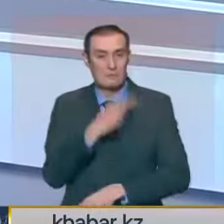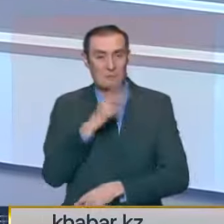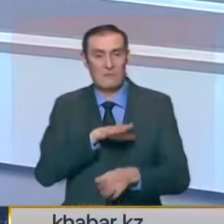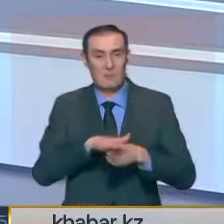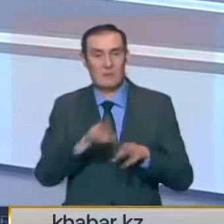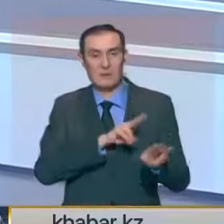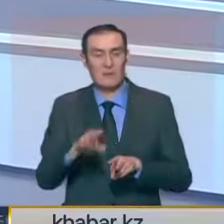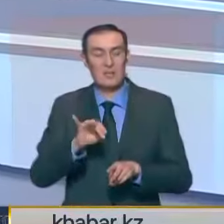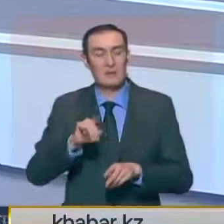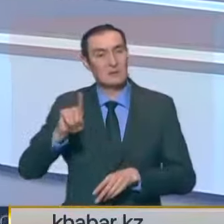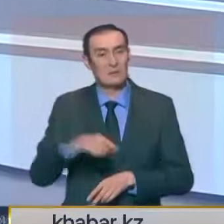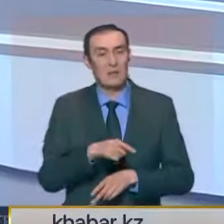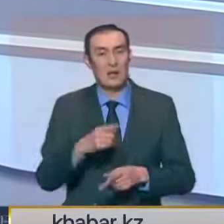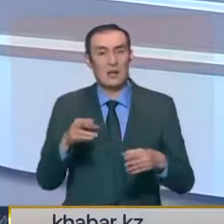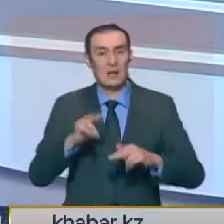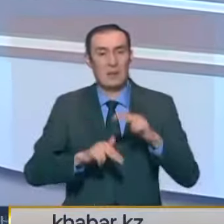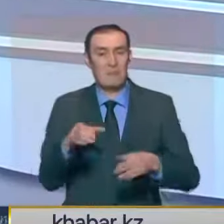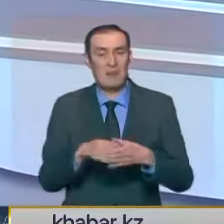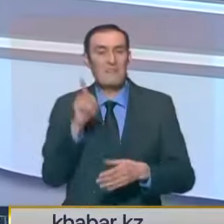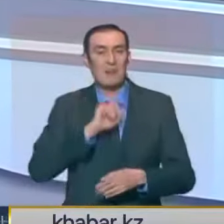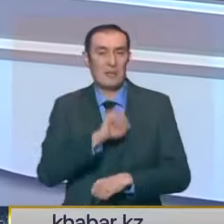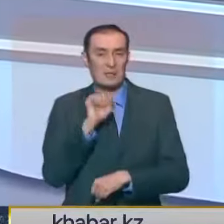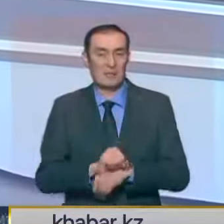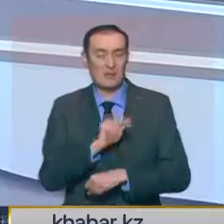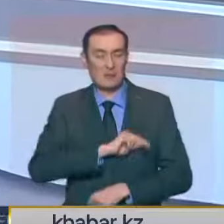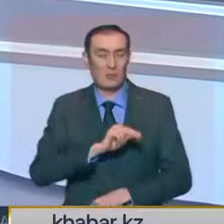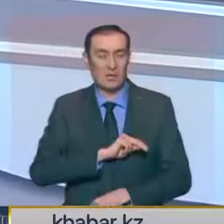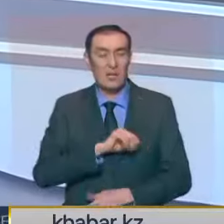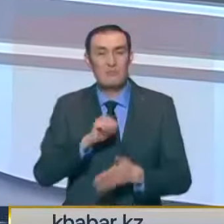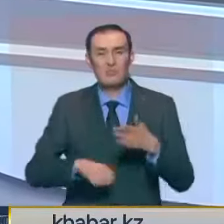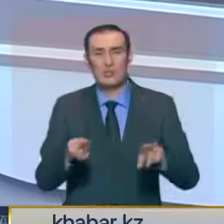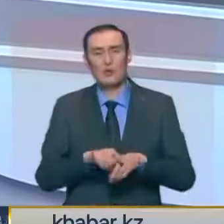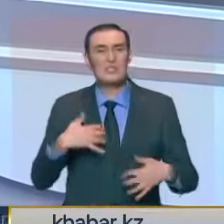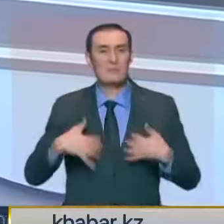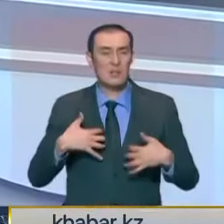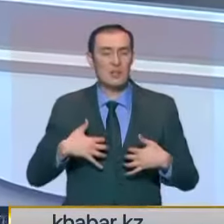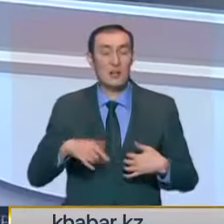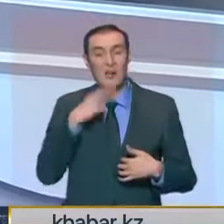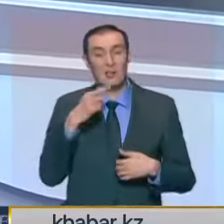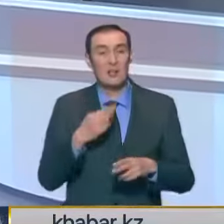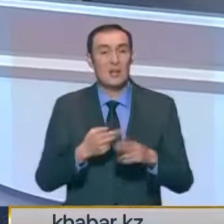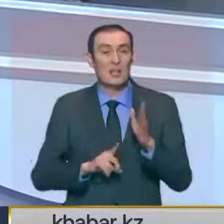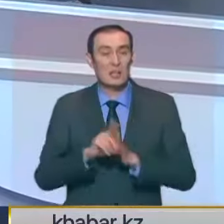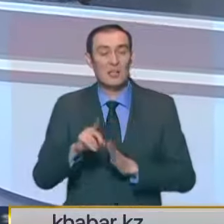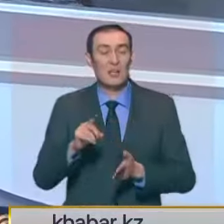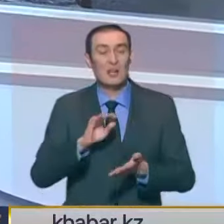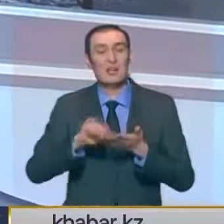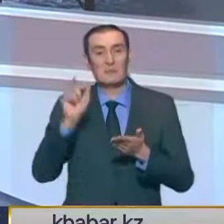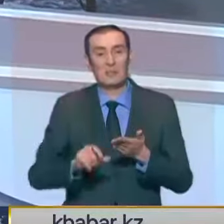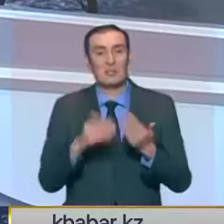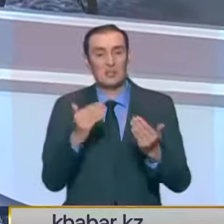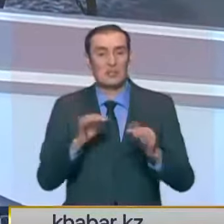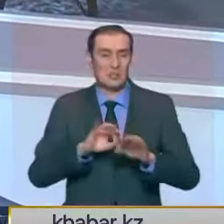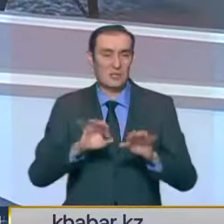строительных работ и порекомендовали подрядчикам временно прекратить работы в причинах такой спешки Строителей разбирались наши ко